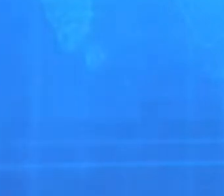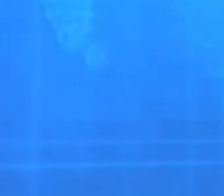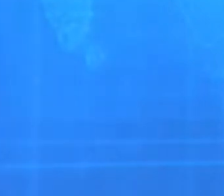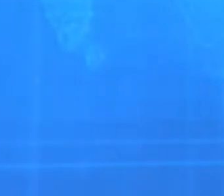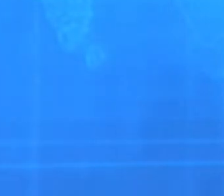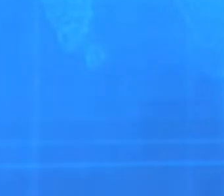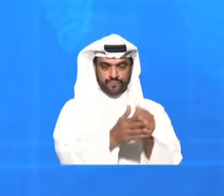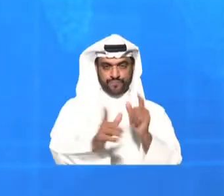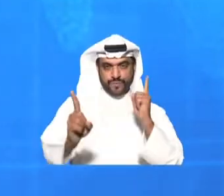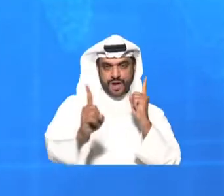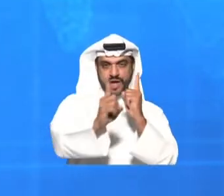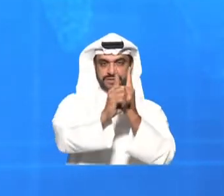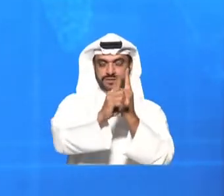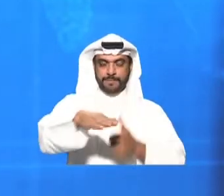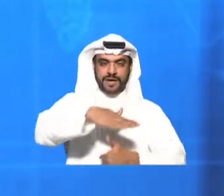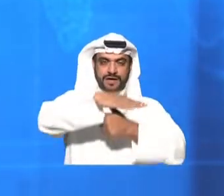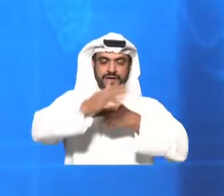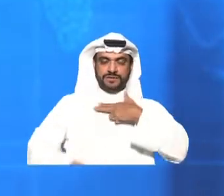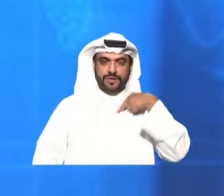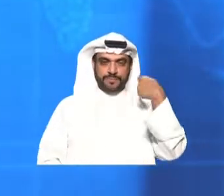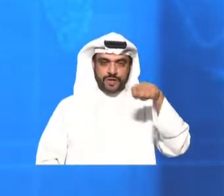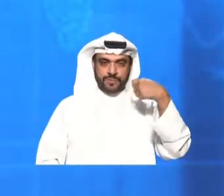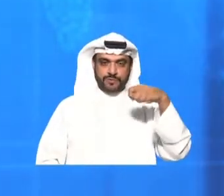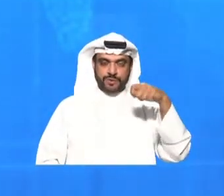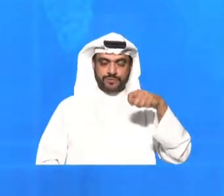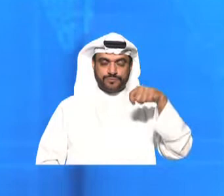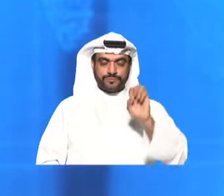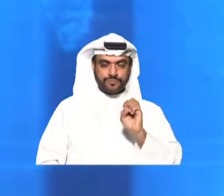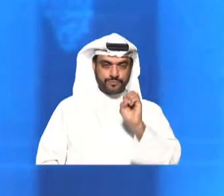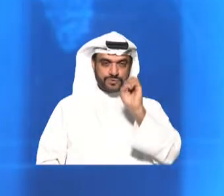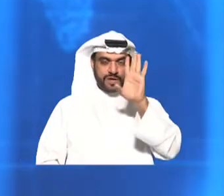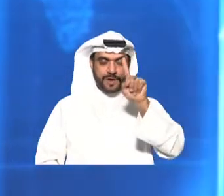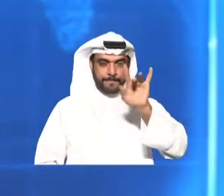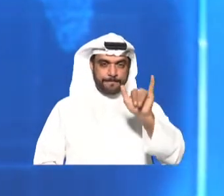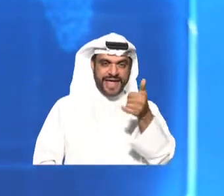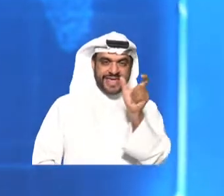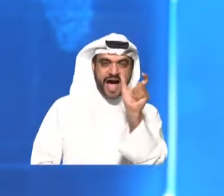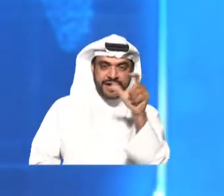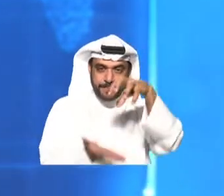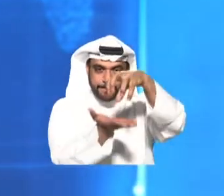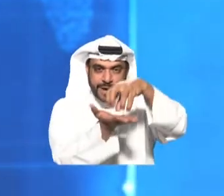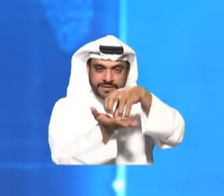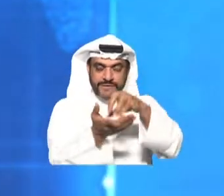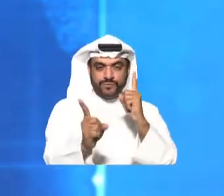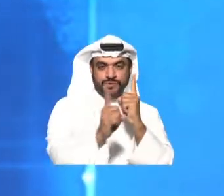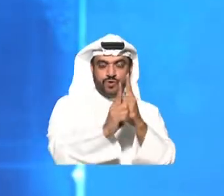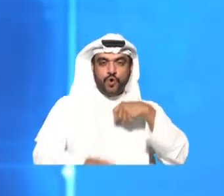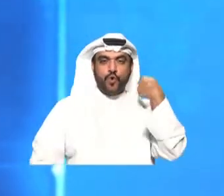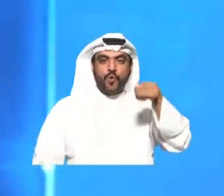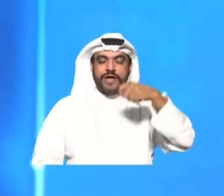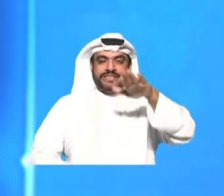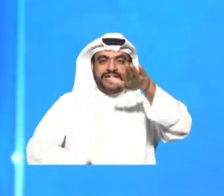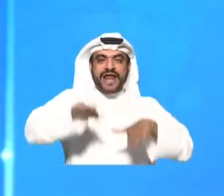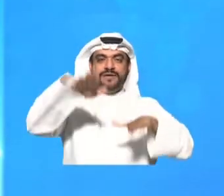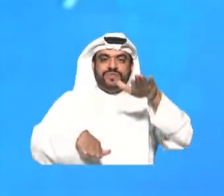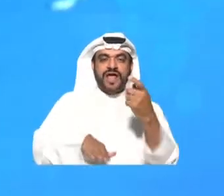استقبل سمو الشيخ جابر المبارك الحمد الصباح رئيس مجلس الوزراء في قصر بيان اليوم معالي وزير المالية الدكتور